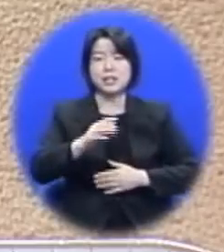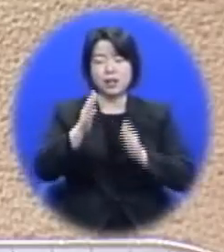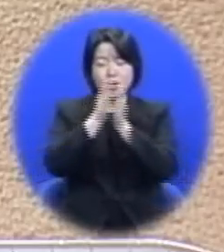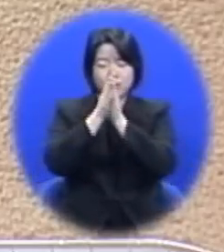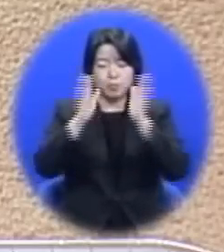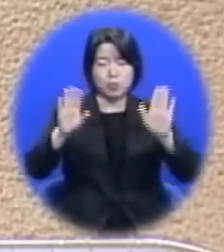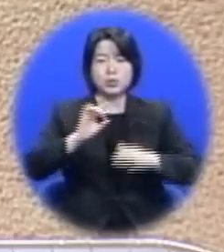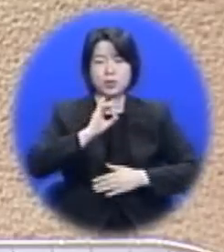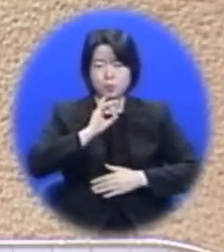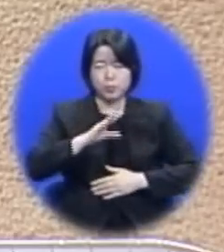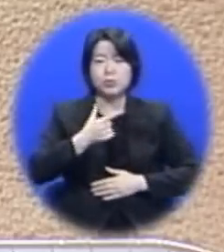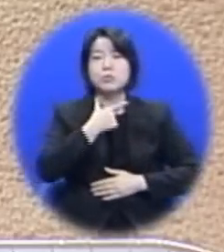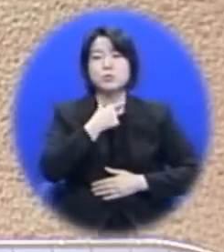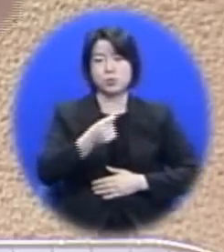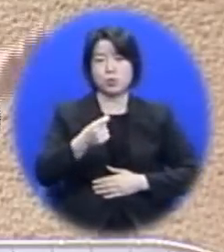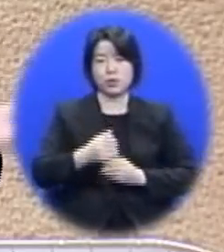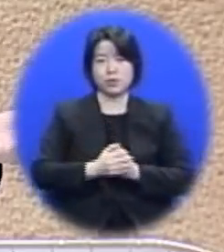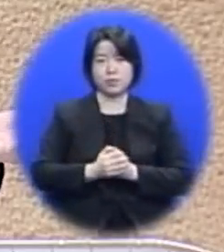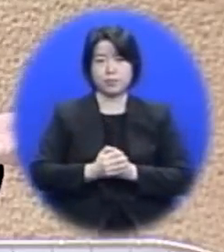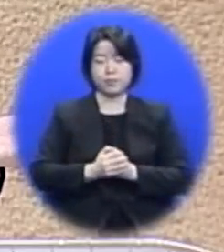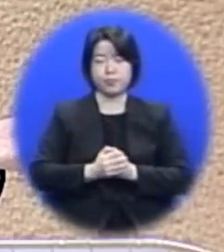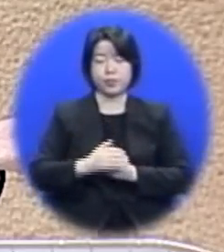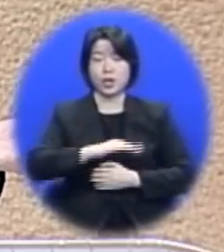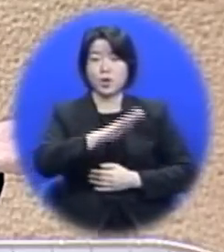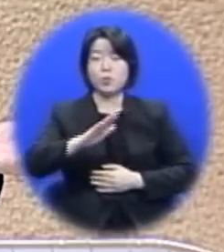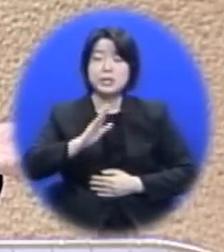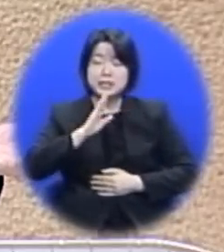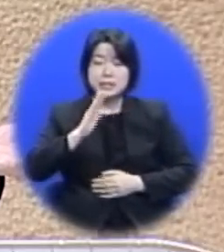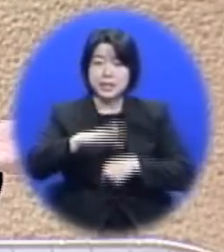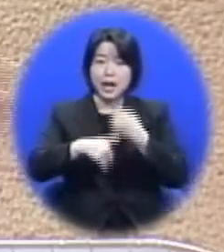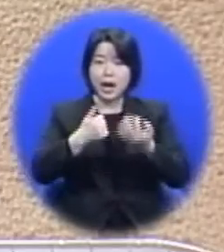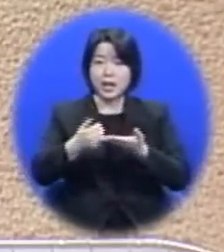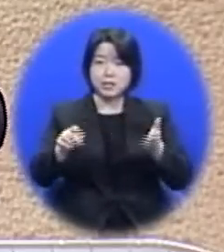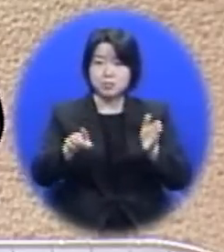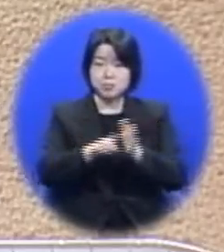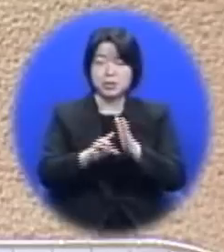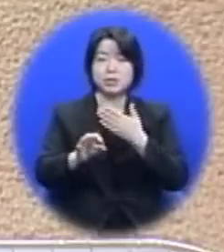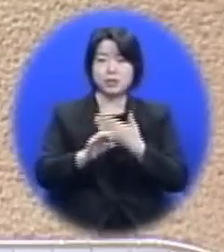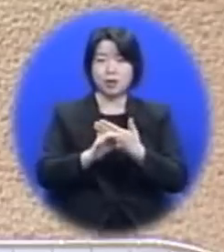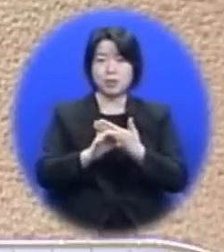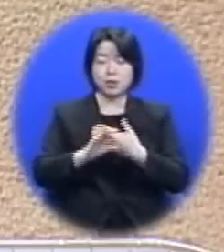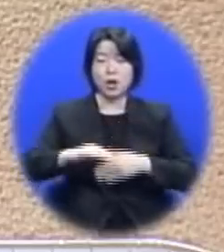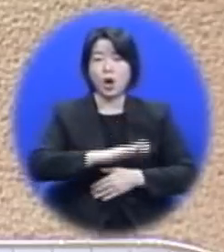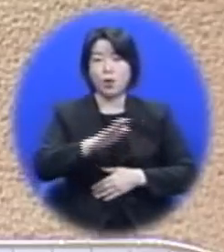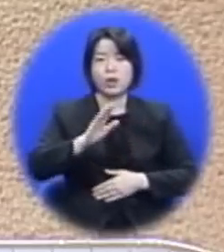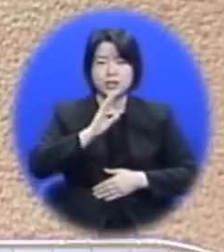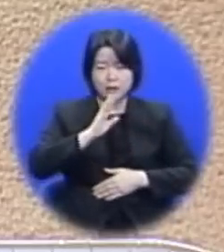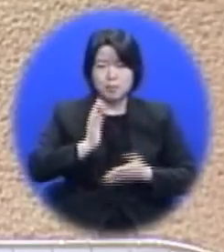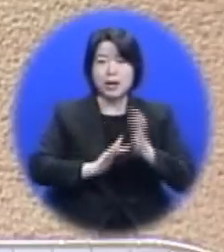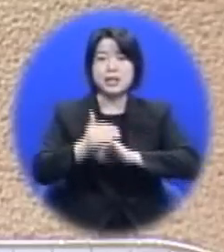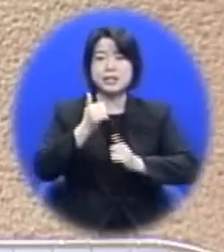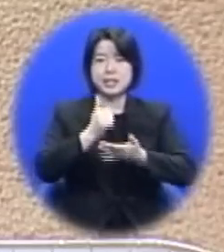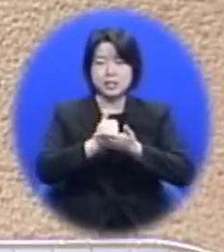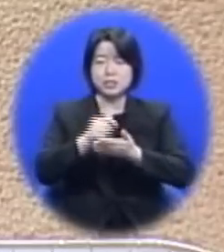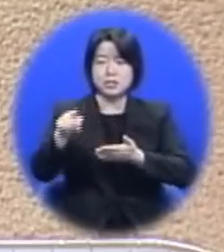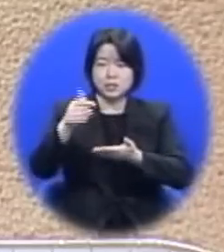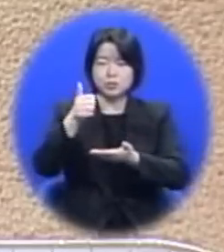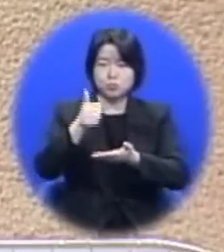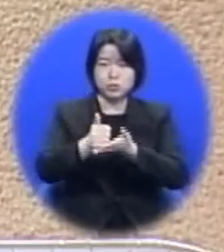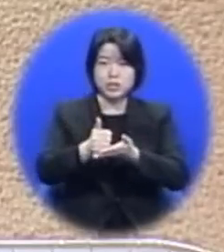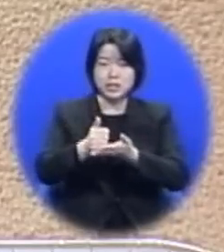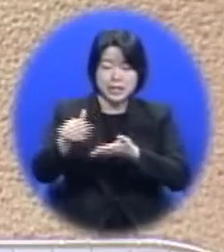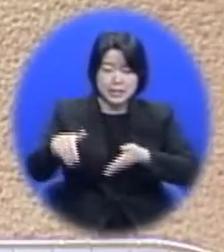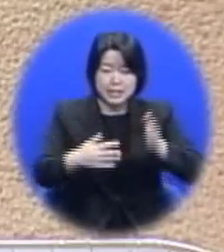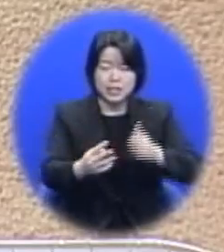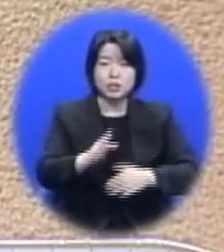소원이었다니까요. 우리가 진짜 하나님을 믿는다면, 우리가 정말 예수님 그분이 길이고 진리고